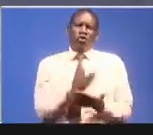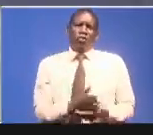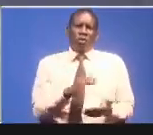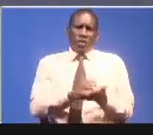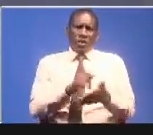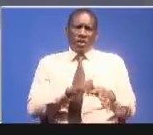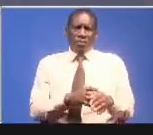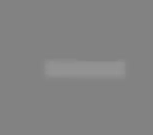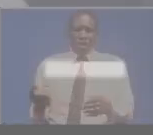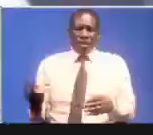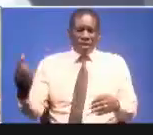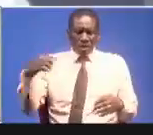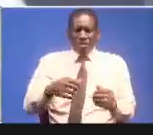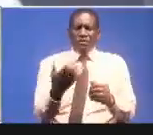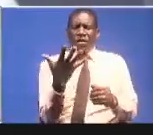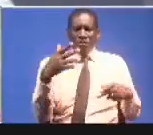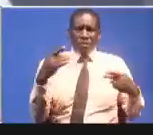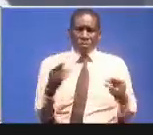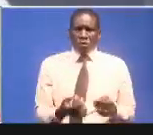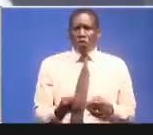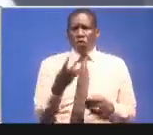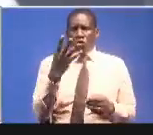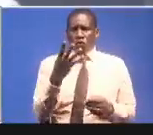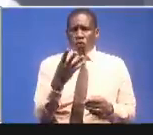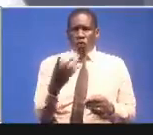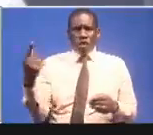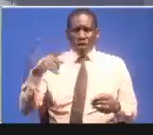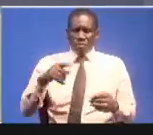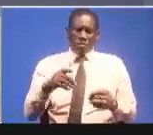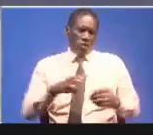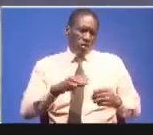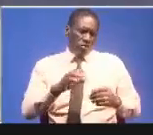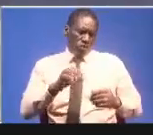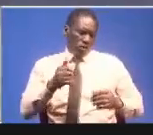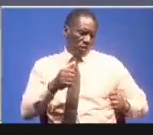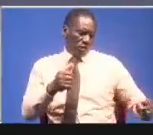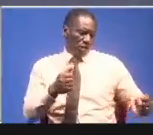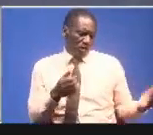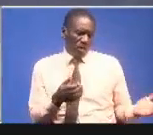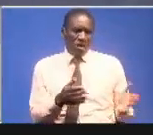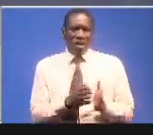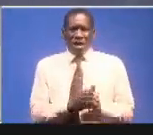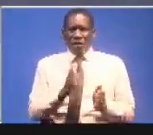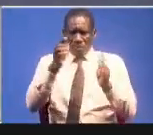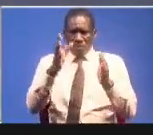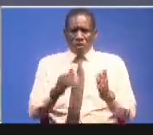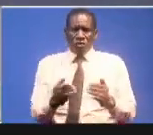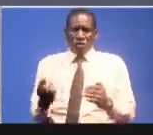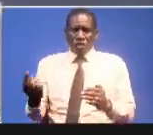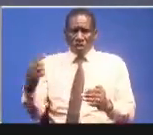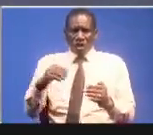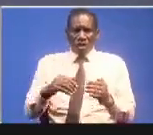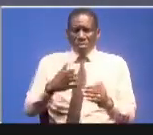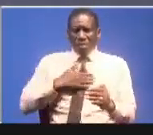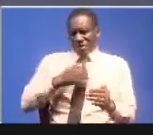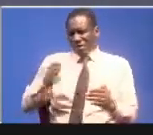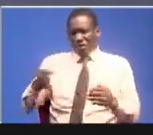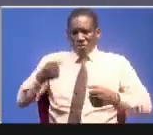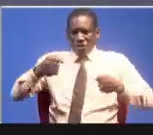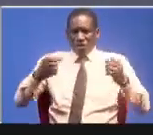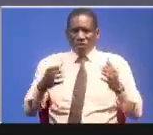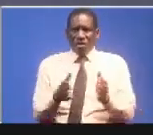hapo walitoka watano, waina wakakuja kwa passenger seat na mmoja akakuja mbele ya saidi ya kwangu kwa